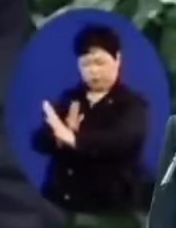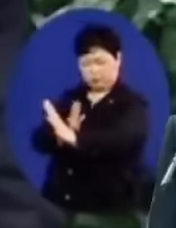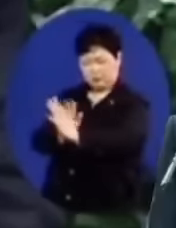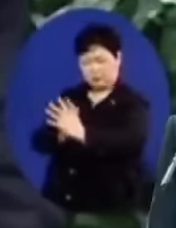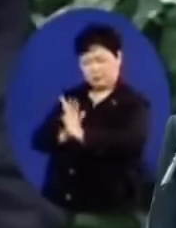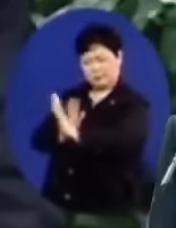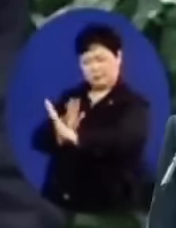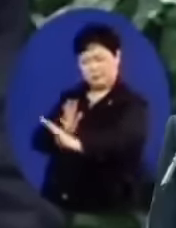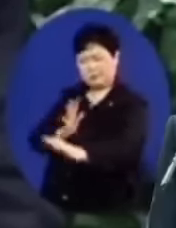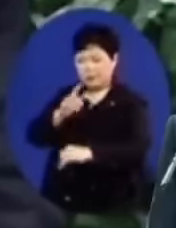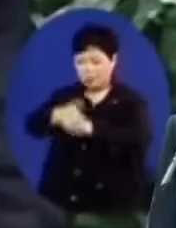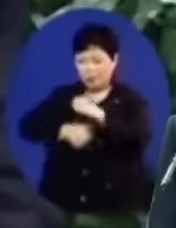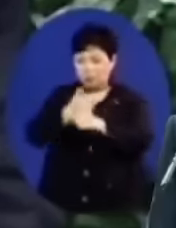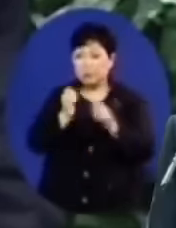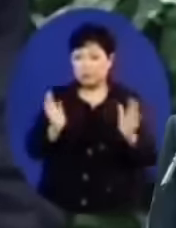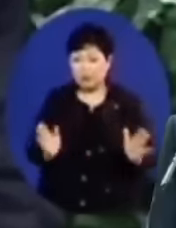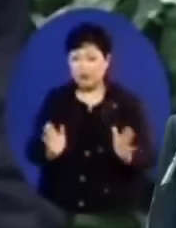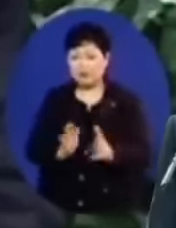50년 동안